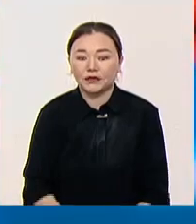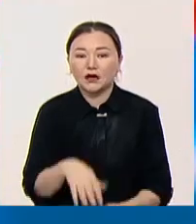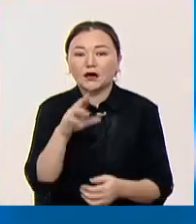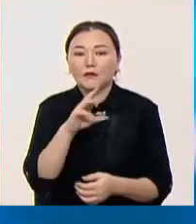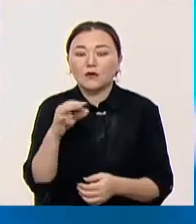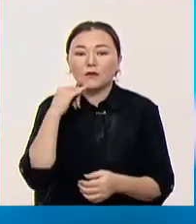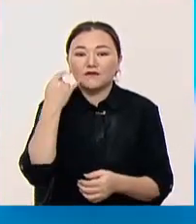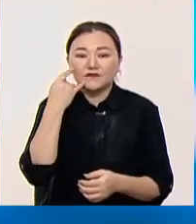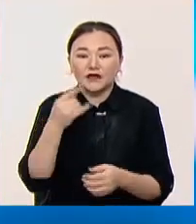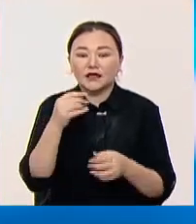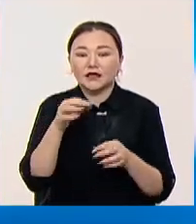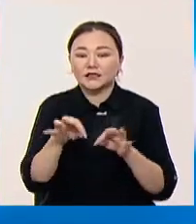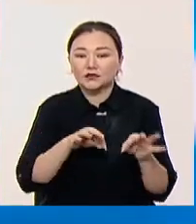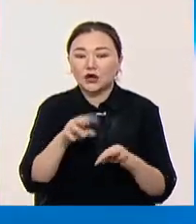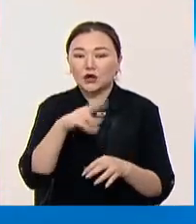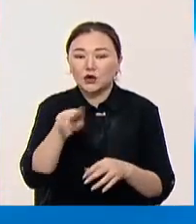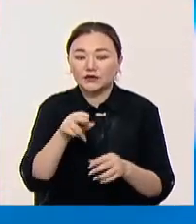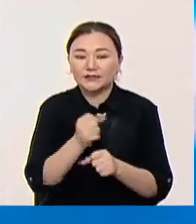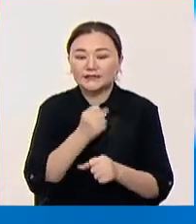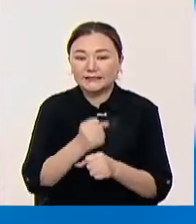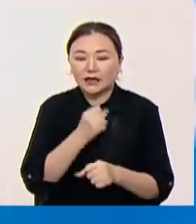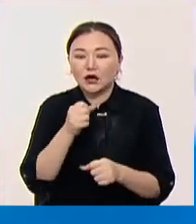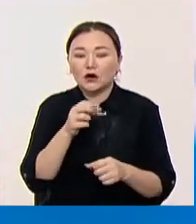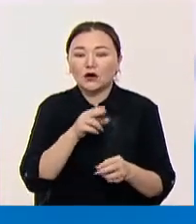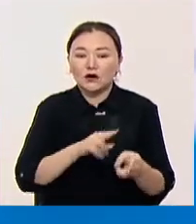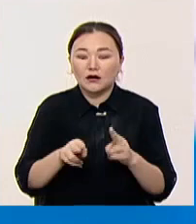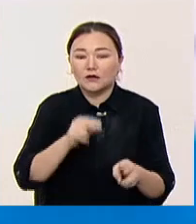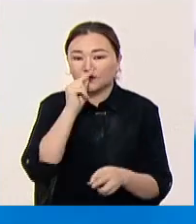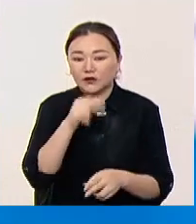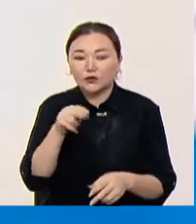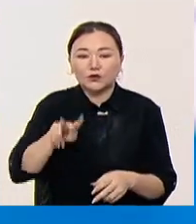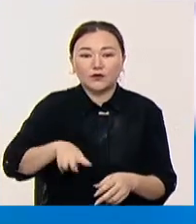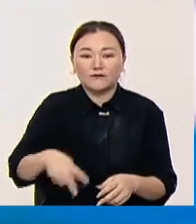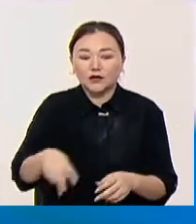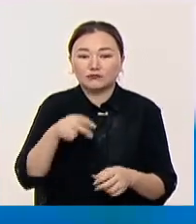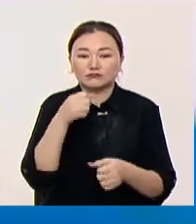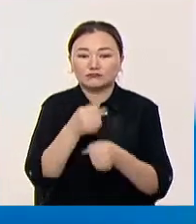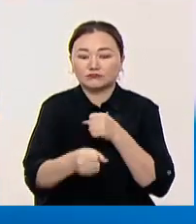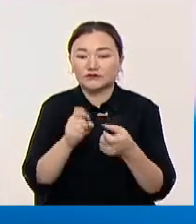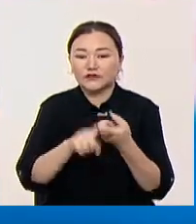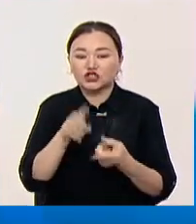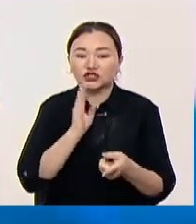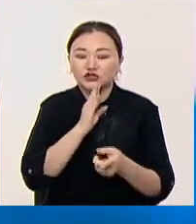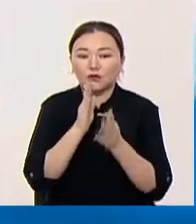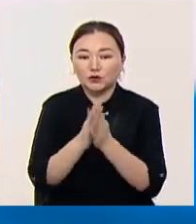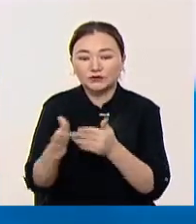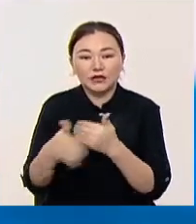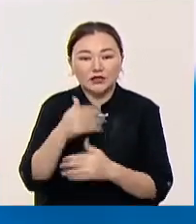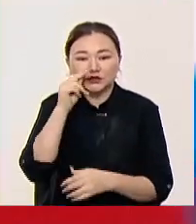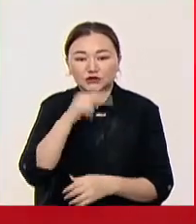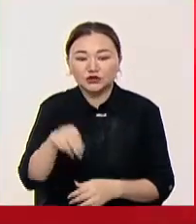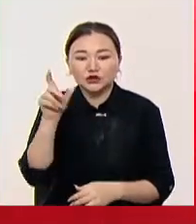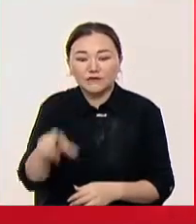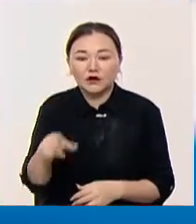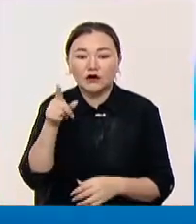А в Павлодаре инструктор Ледового дворца Юлия Пузина обвиняет руководителя в рукоприкладстве. Женщина просит наказать обидчика.